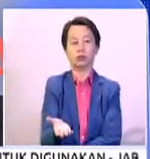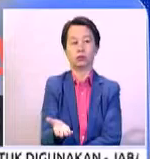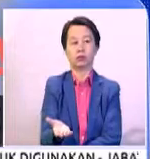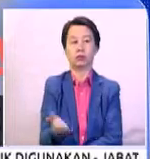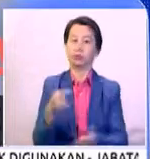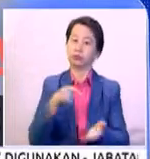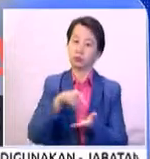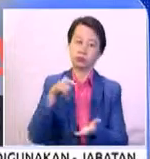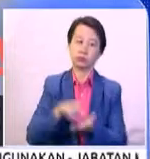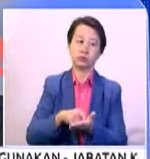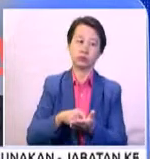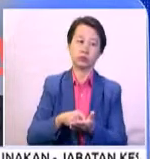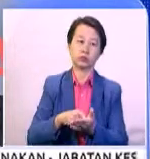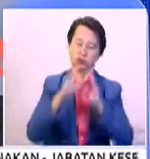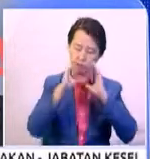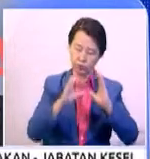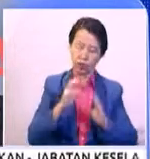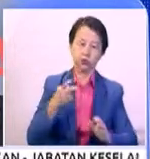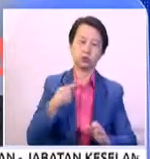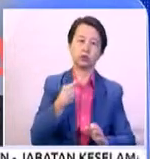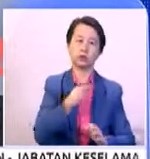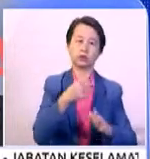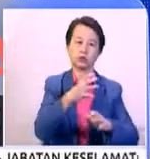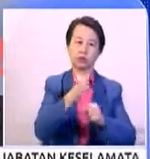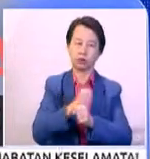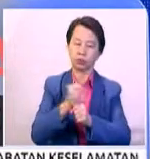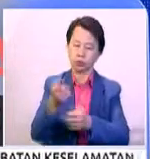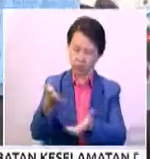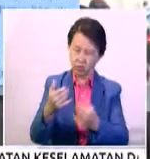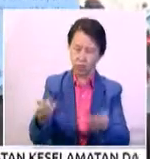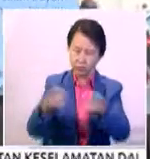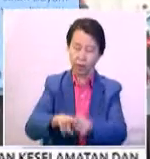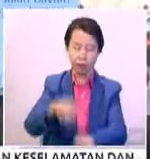ini adalah caranya untuk dapat pertolongan.